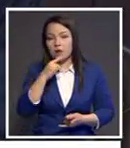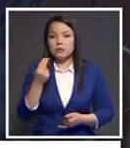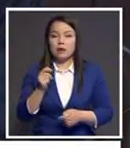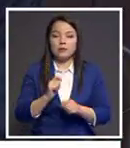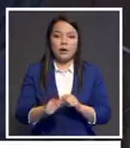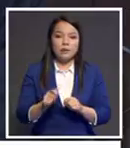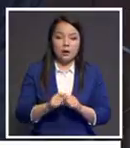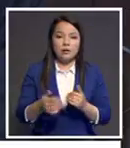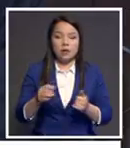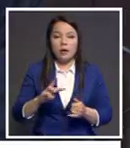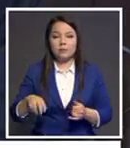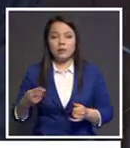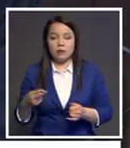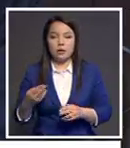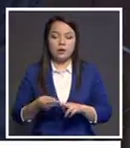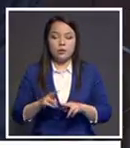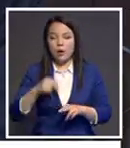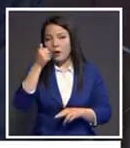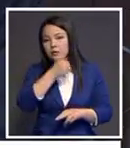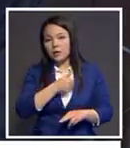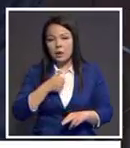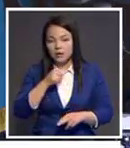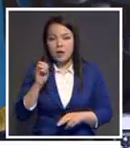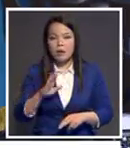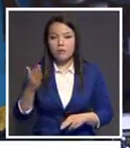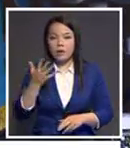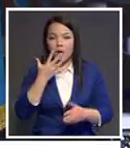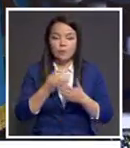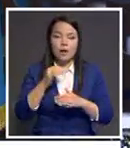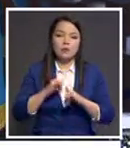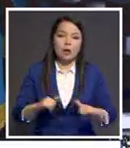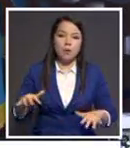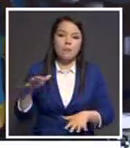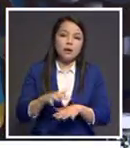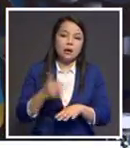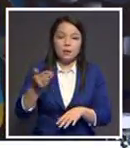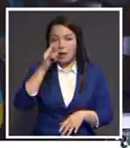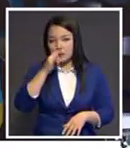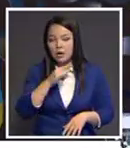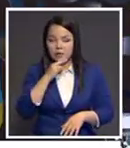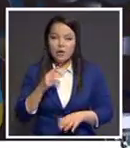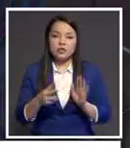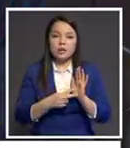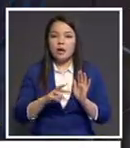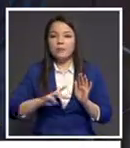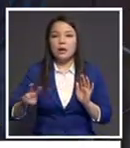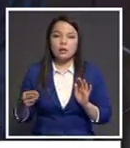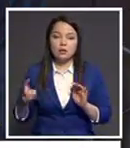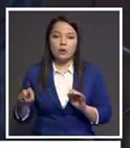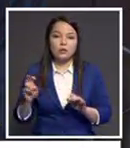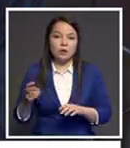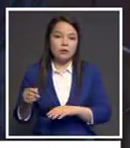более 7 миллиардов долларов. Осы жылдар ішінде Еуропа қайта құру және даму банкінен Қазақстанға 7 миллиард доллардан астам инвестиция